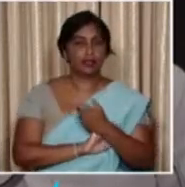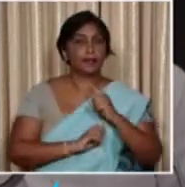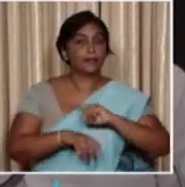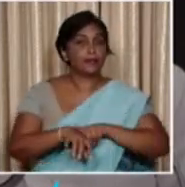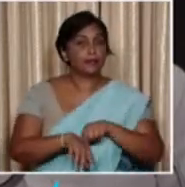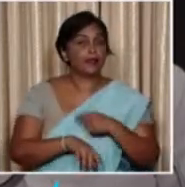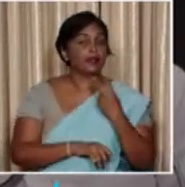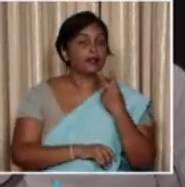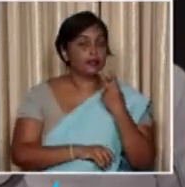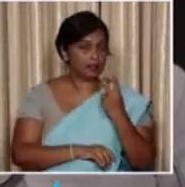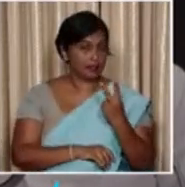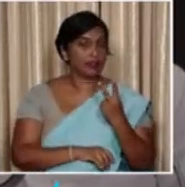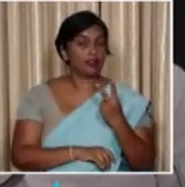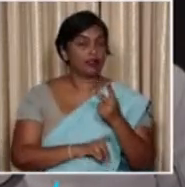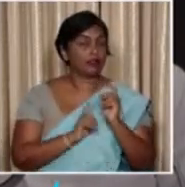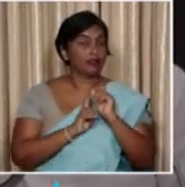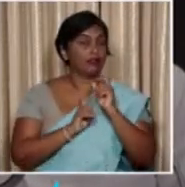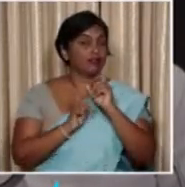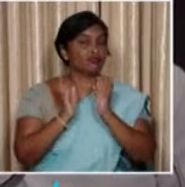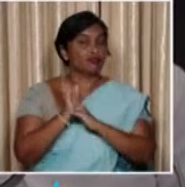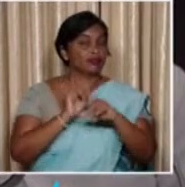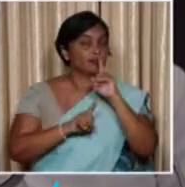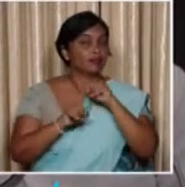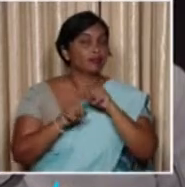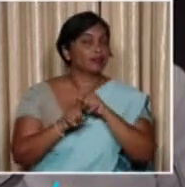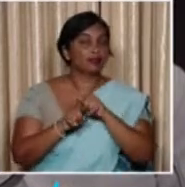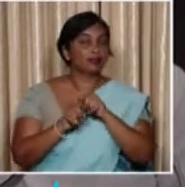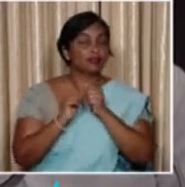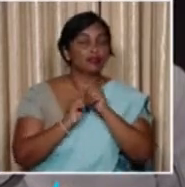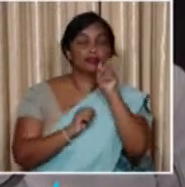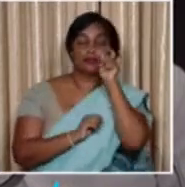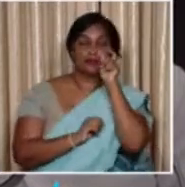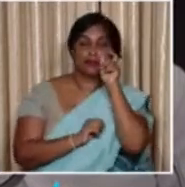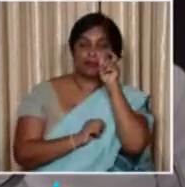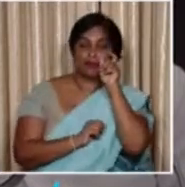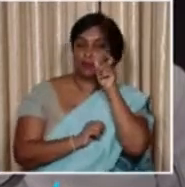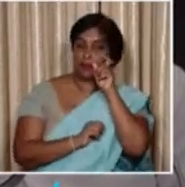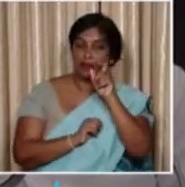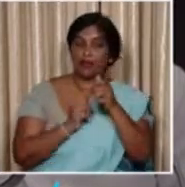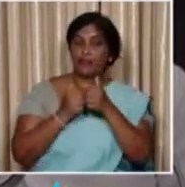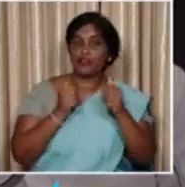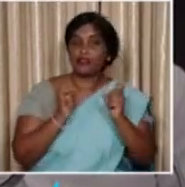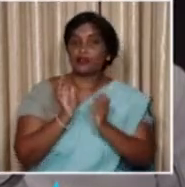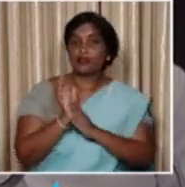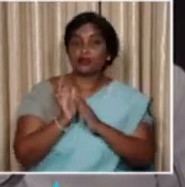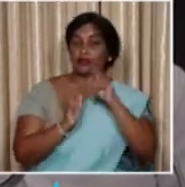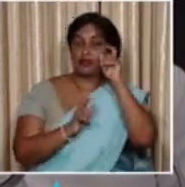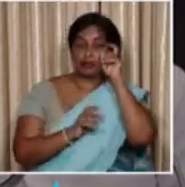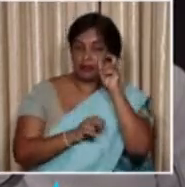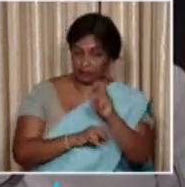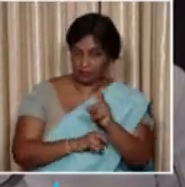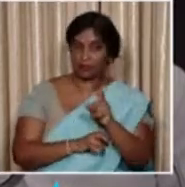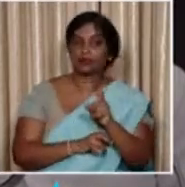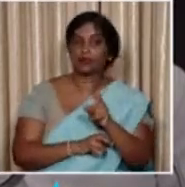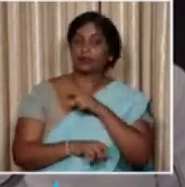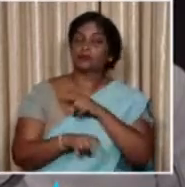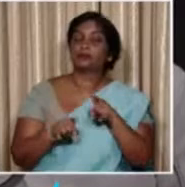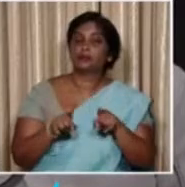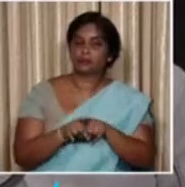දෙකක් ඒ සභාවේ මේ කමිටුවේ කටයුතු කරපු ආකාරය පිළිබඳව වෙනම කමිටුවක් බලලා පරීක්ෂණ පවත්වන්නේ ඒ